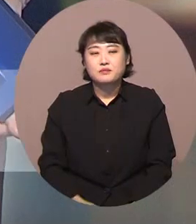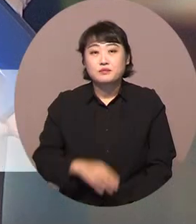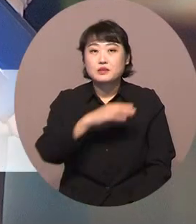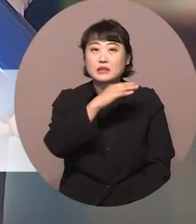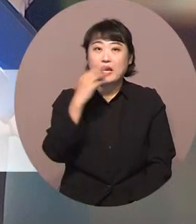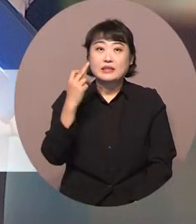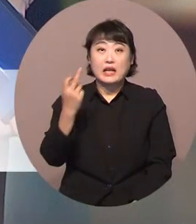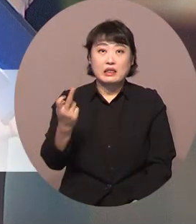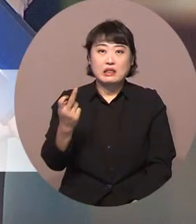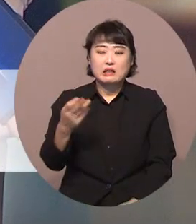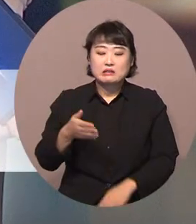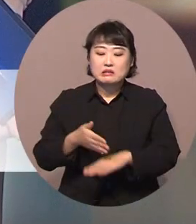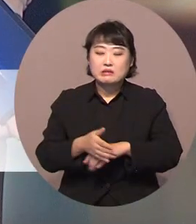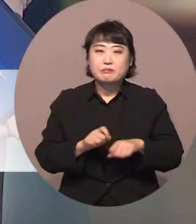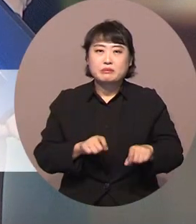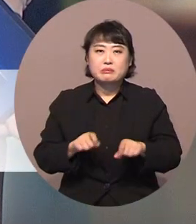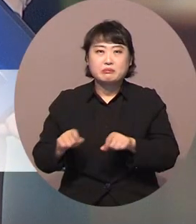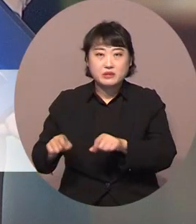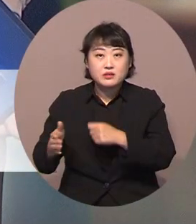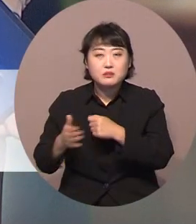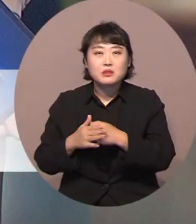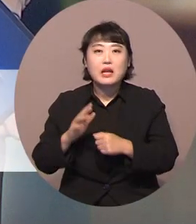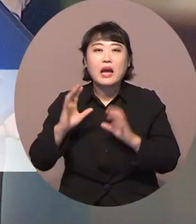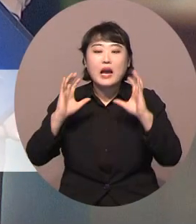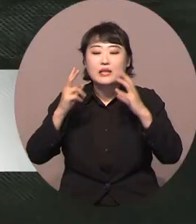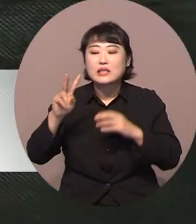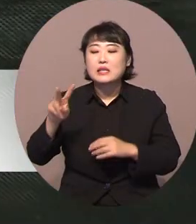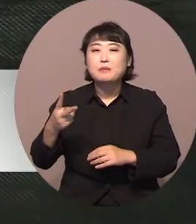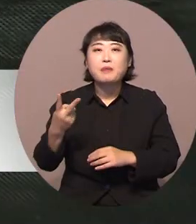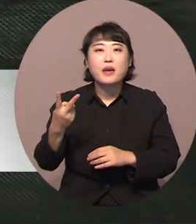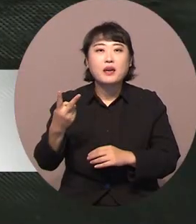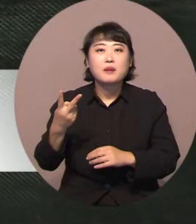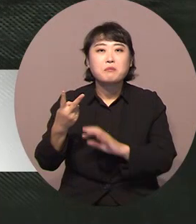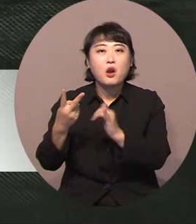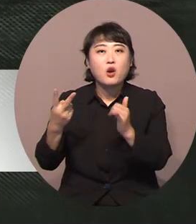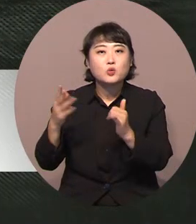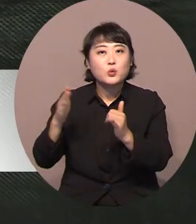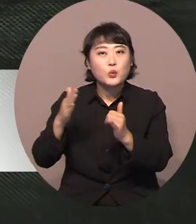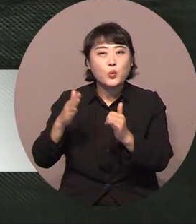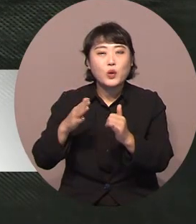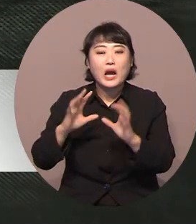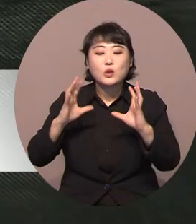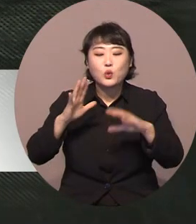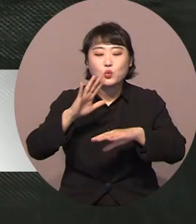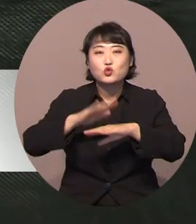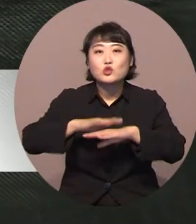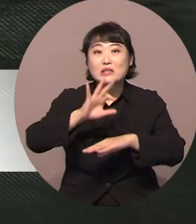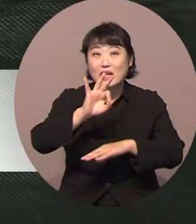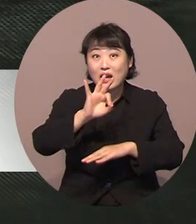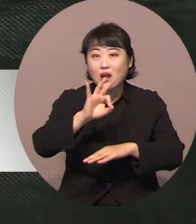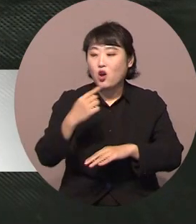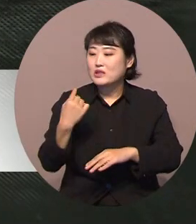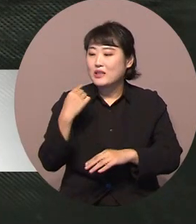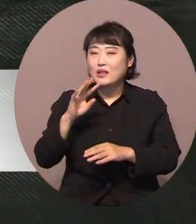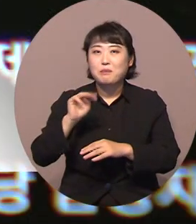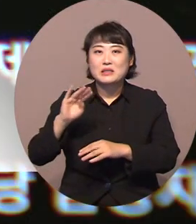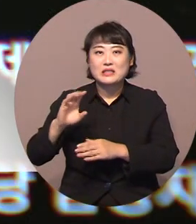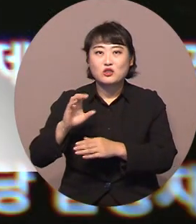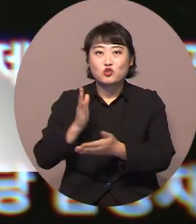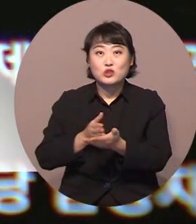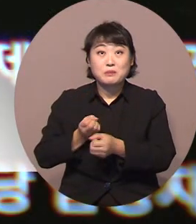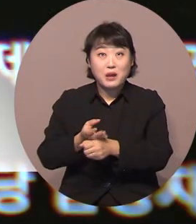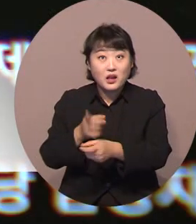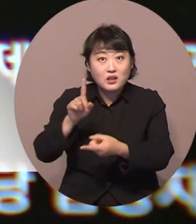예산군의 늑장 행정으로 아동 200여명에 대한 이달 아동수당 지급이 미뤄지게 됐다는 대전 mbc 보도와 관련해